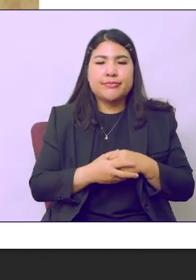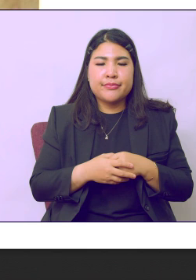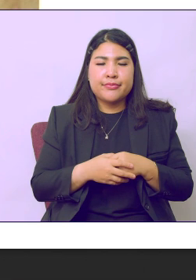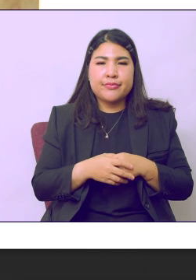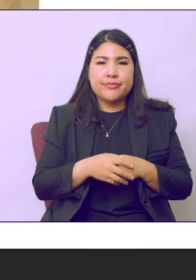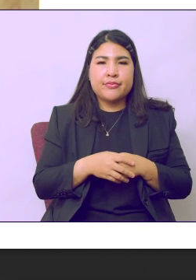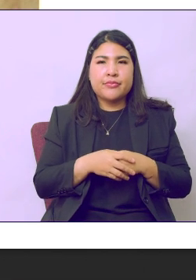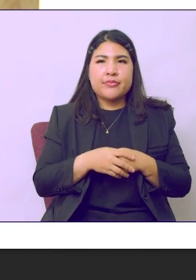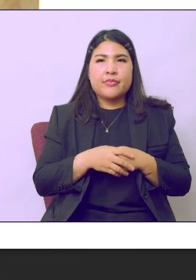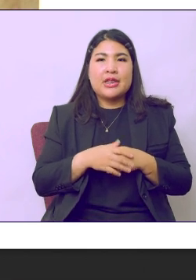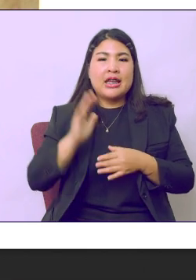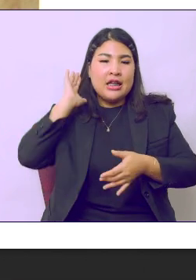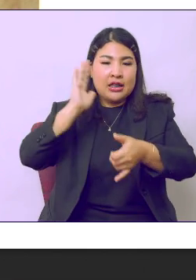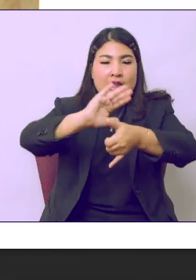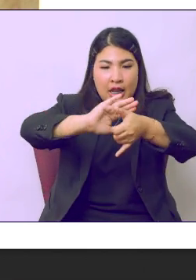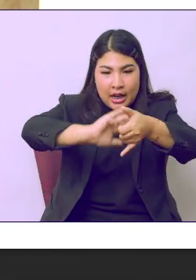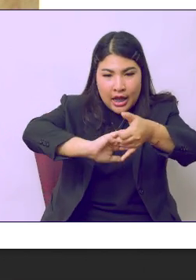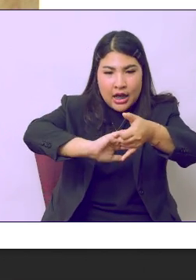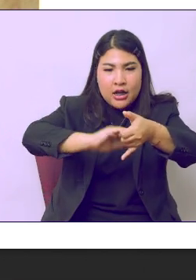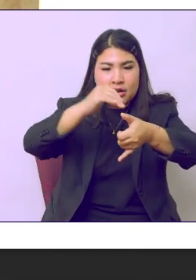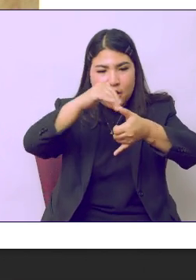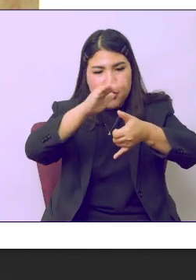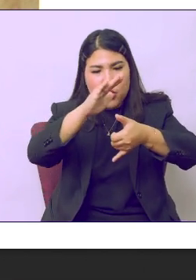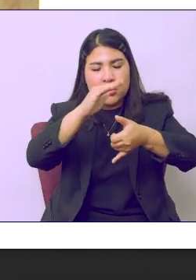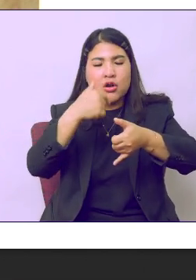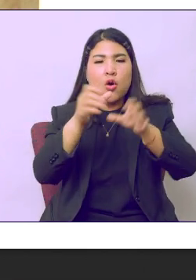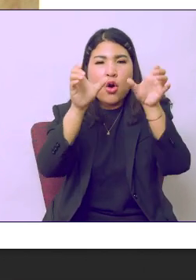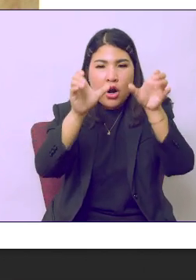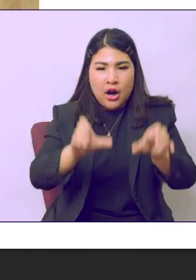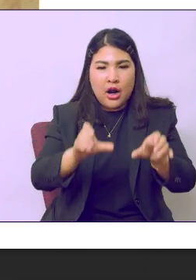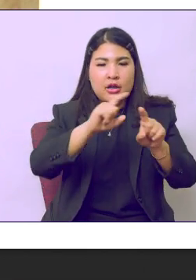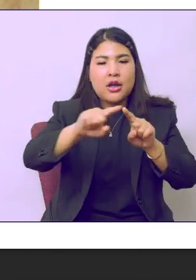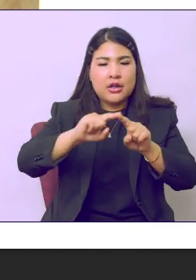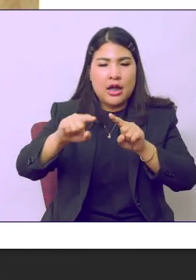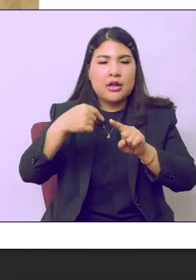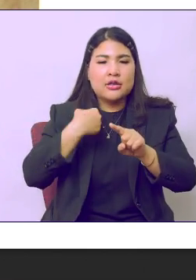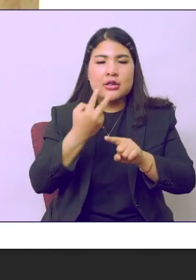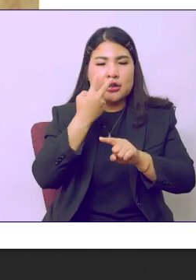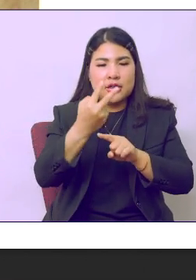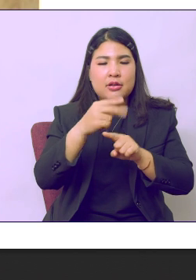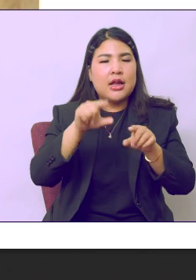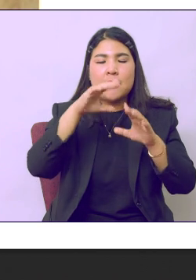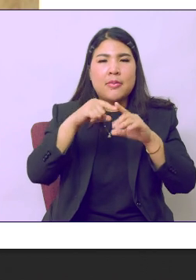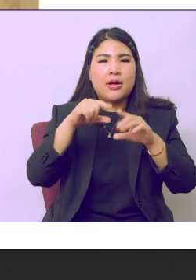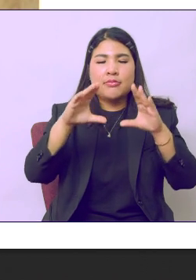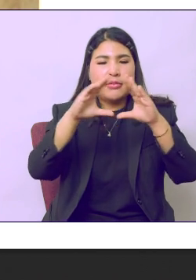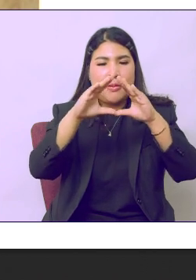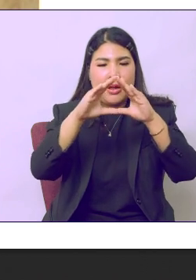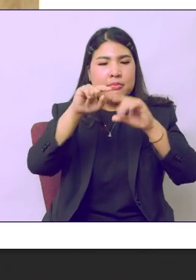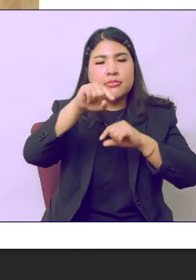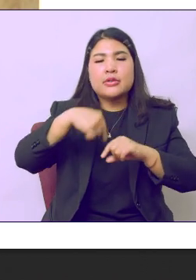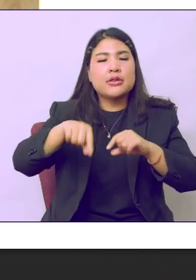ด้านหลังเลยนะครับด้านบนนะครับแล้วก็ขาเหยียดออกมาก็จะยืดเป็น 2 2ข้างนะครับเป็นแนวสามเหลี่ยมตามภาพเลยนะ